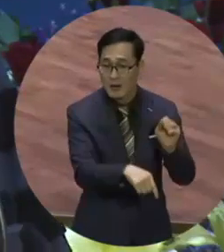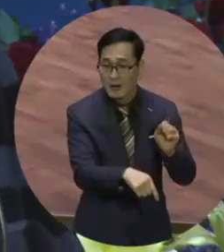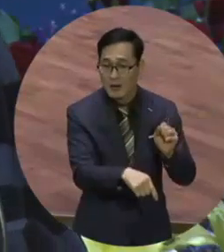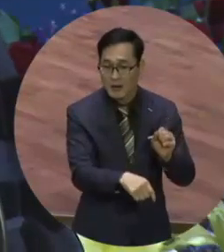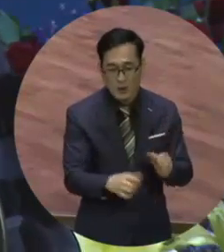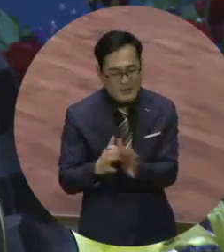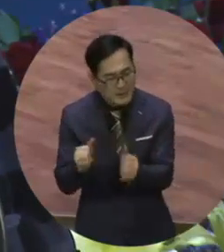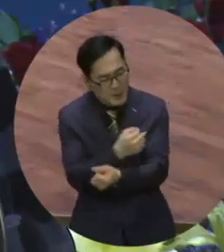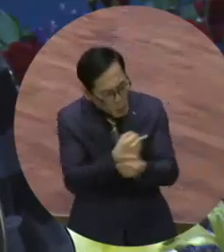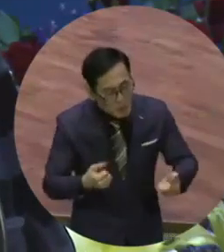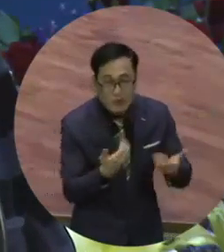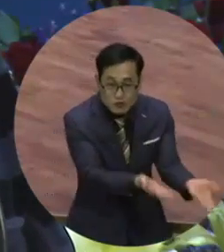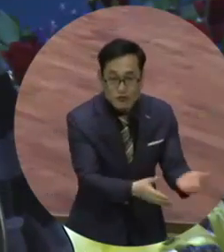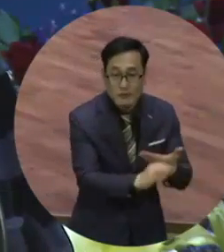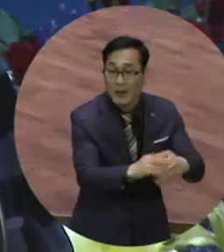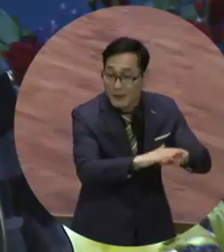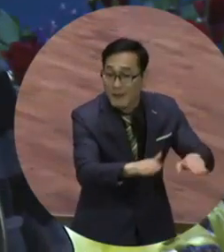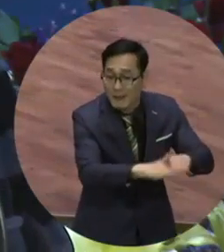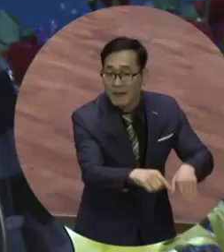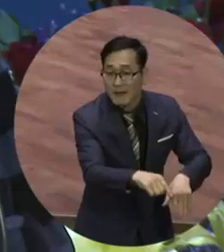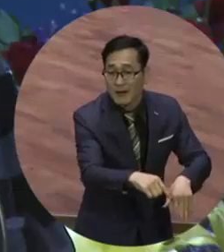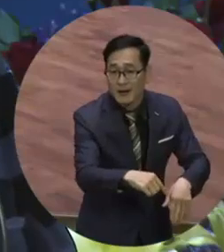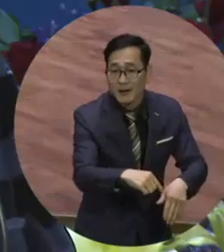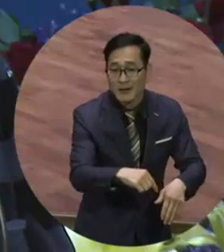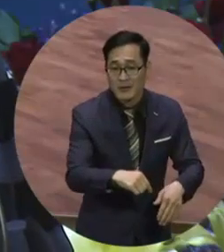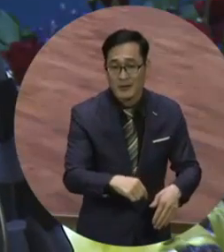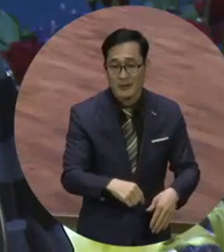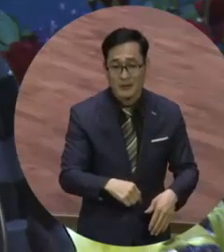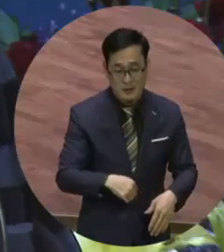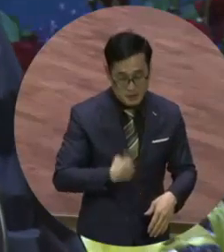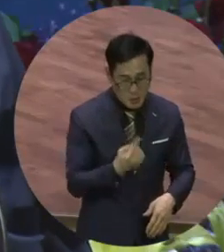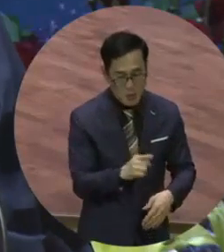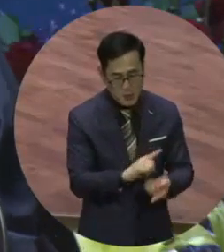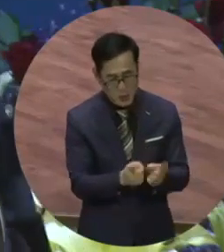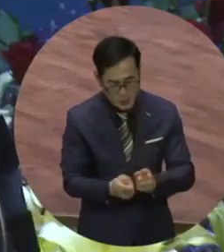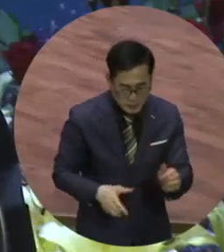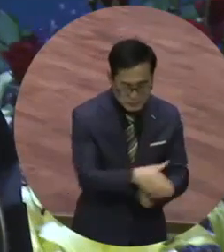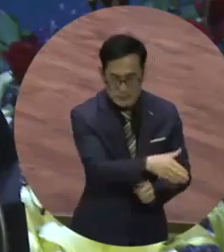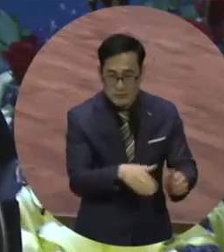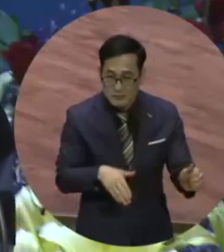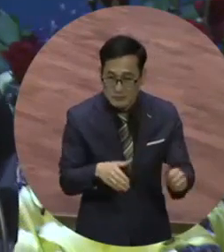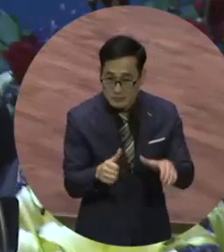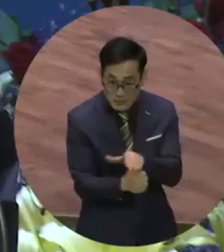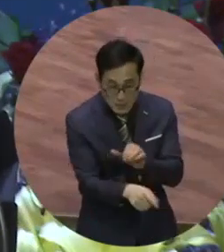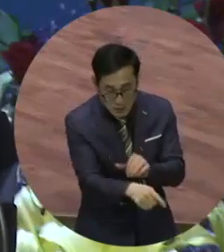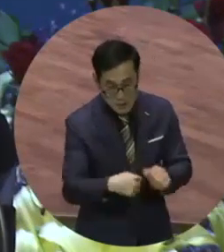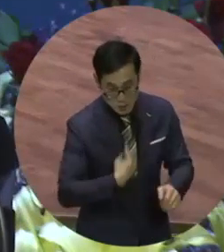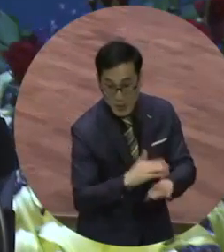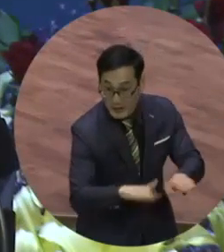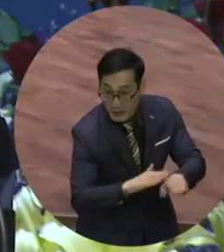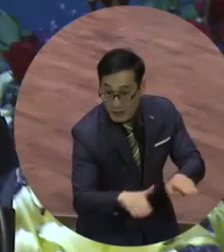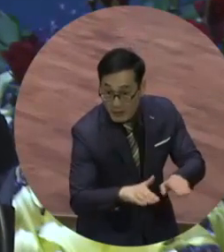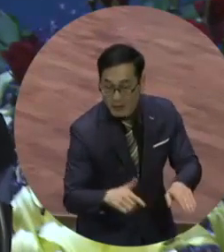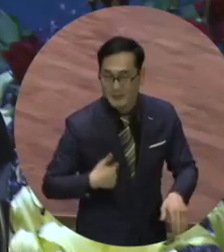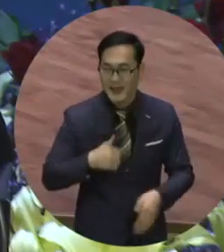치르면서 이러면서 인간 스스로 이 자범죄에 대해서 해결하는 것처럼 보입니다.